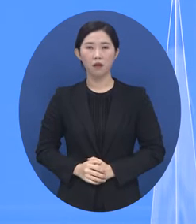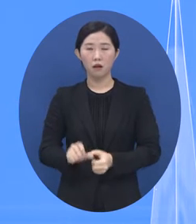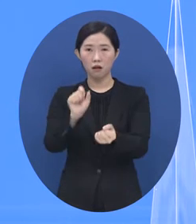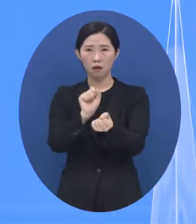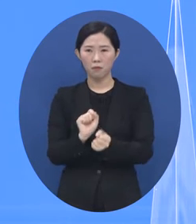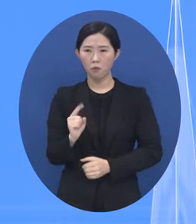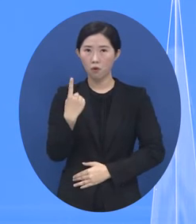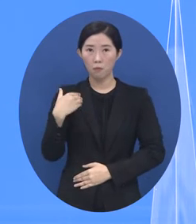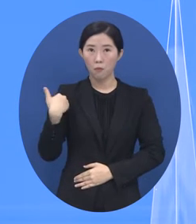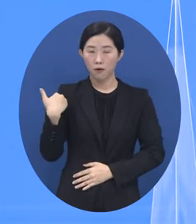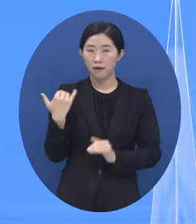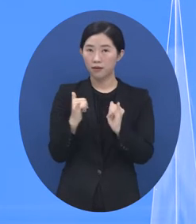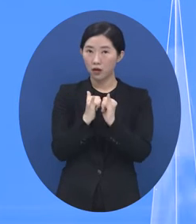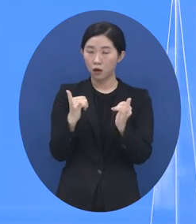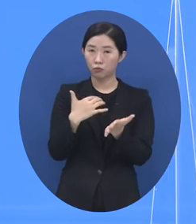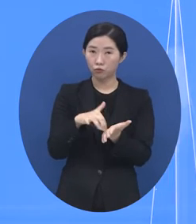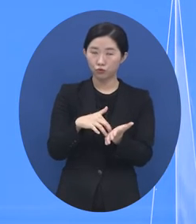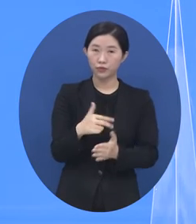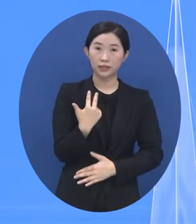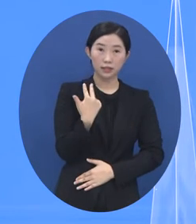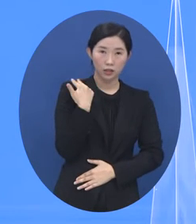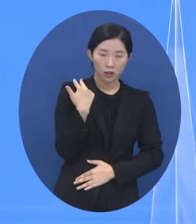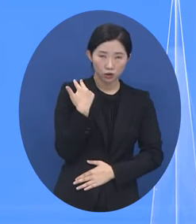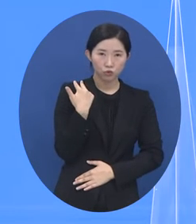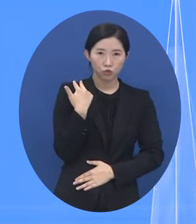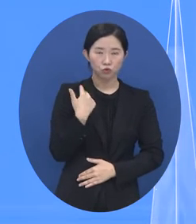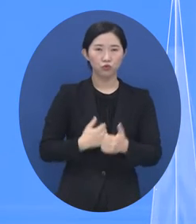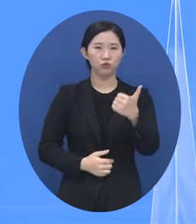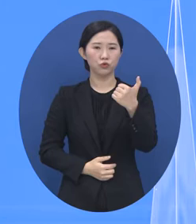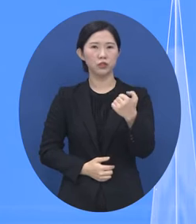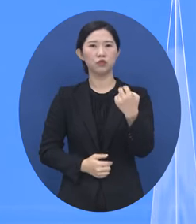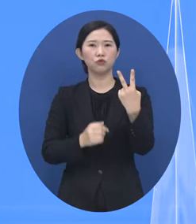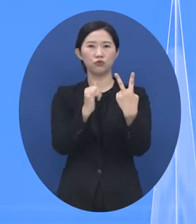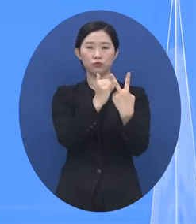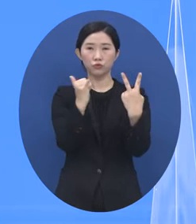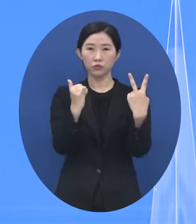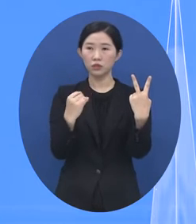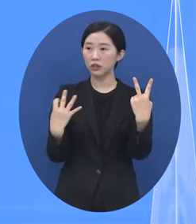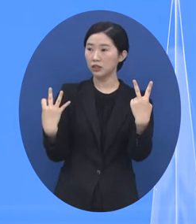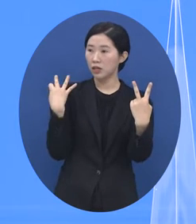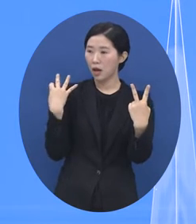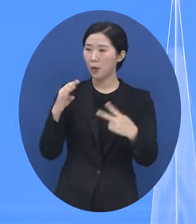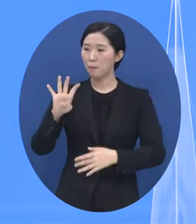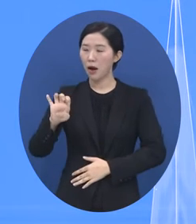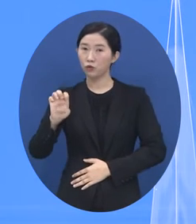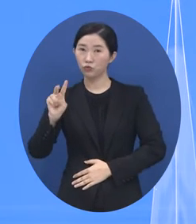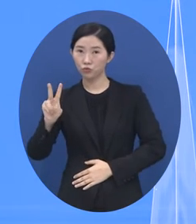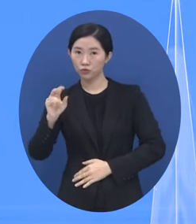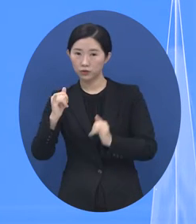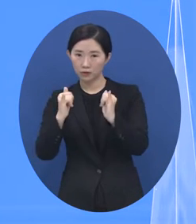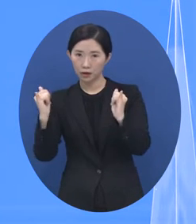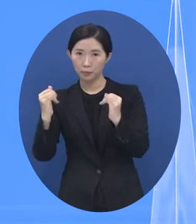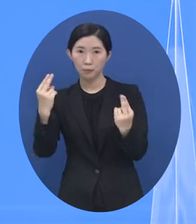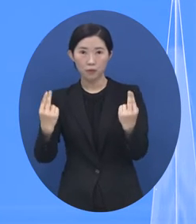감염 경로를 알수 없는 확진자는 일평균 52명으로 전주 42명 대비 10명,